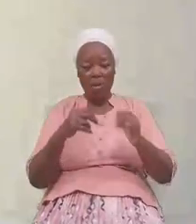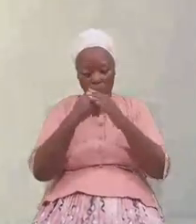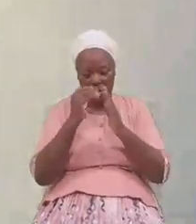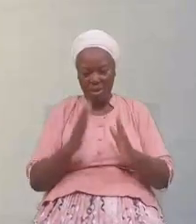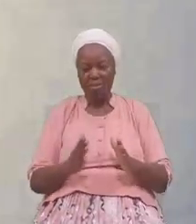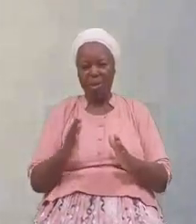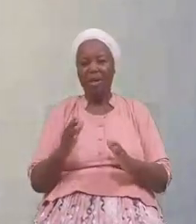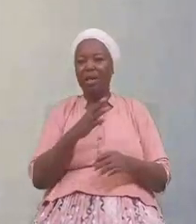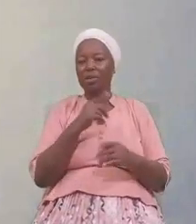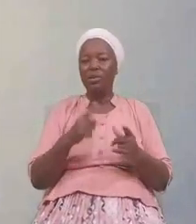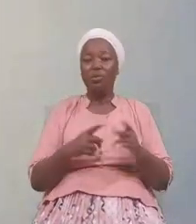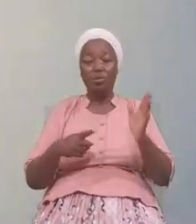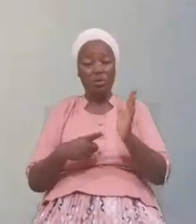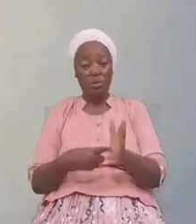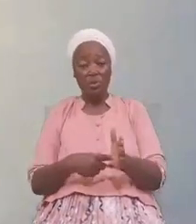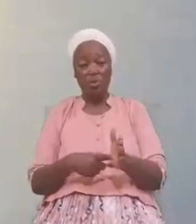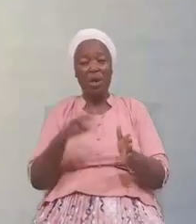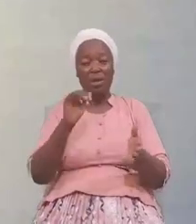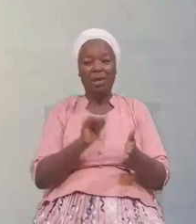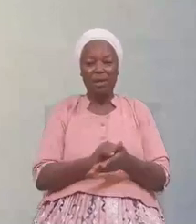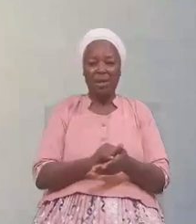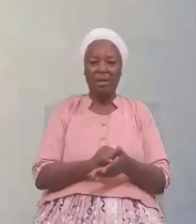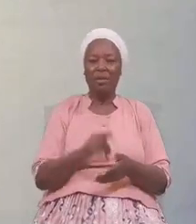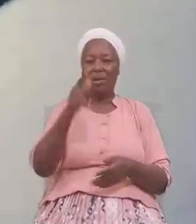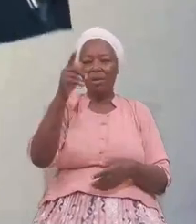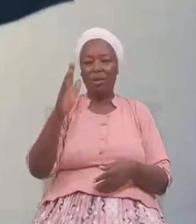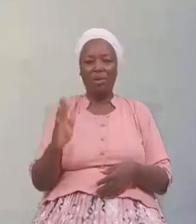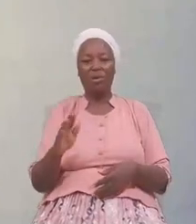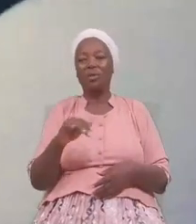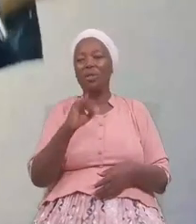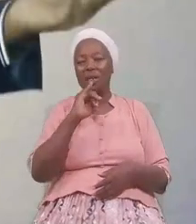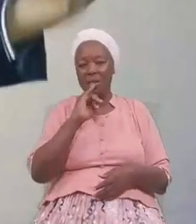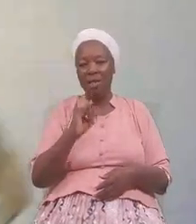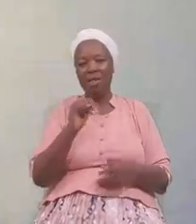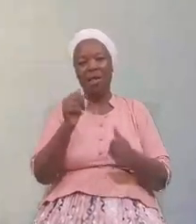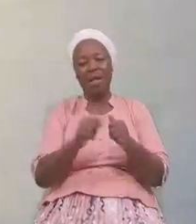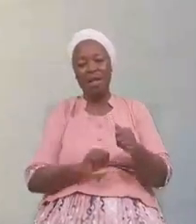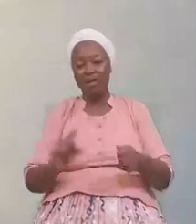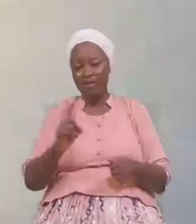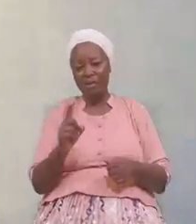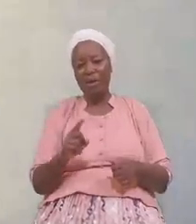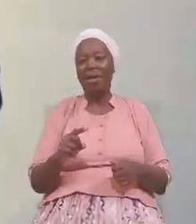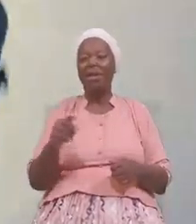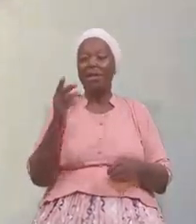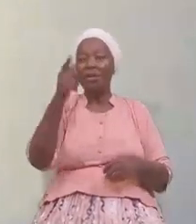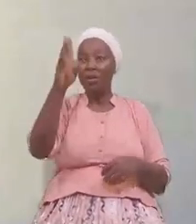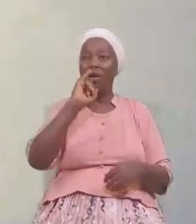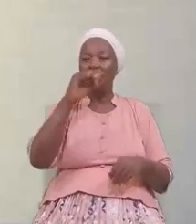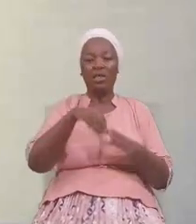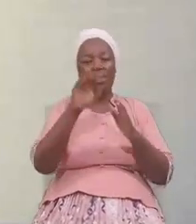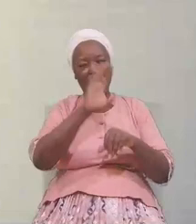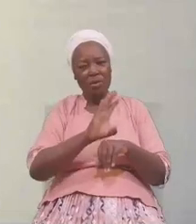montrer que Dieu est partout. Dieu est dans l'église, Dieu est dans la